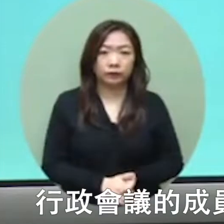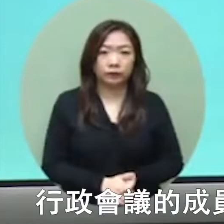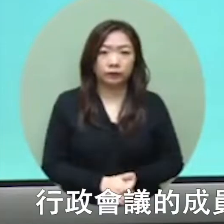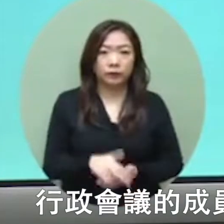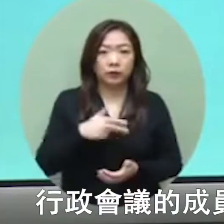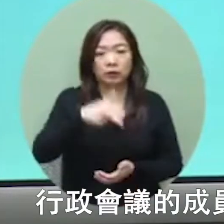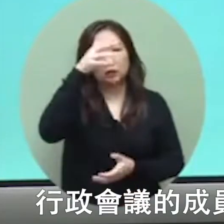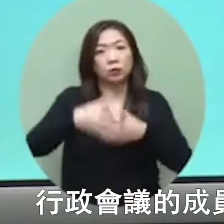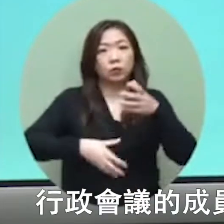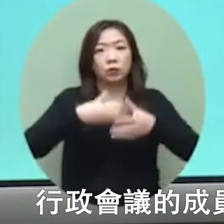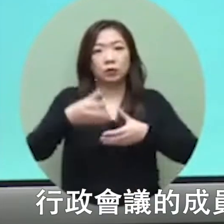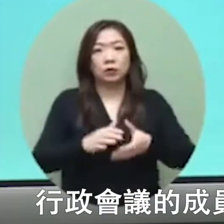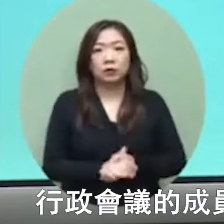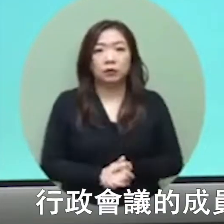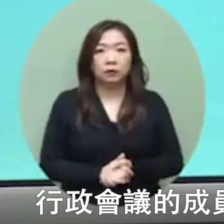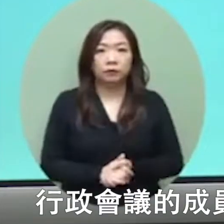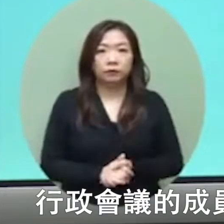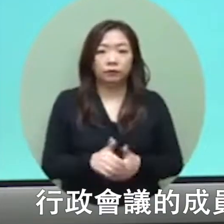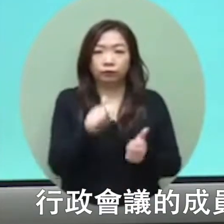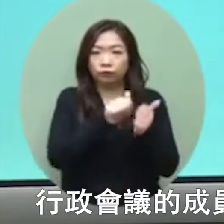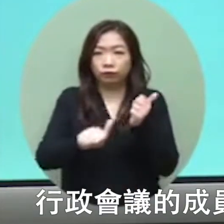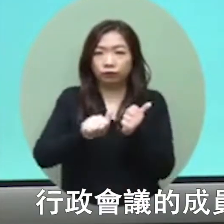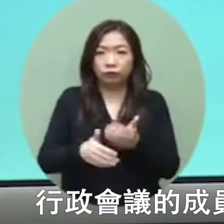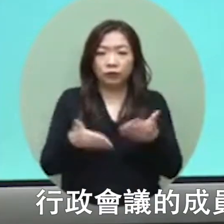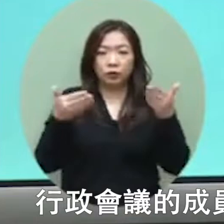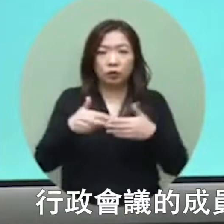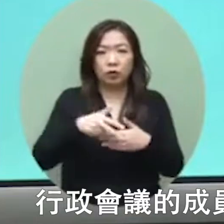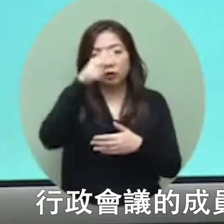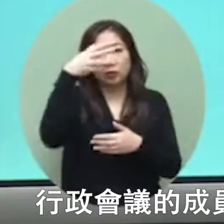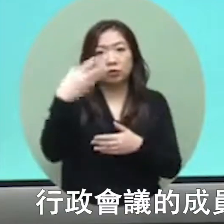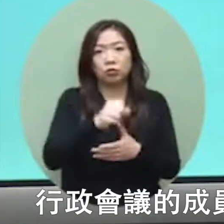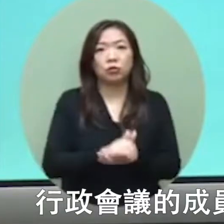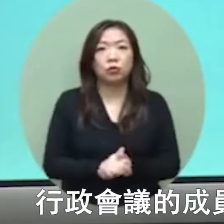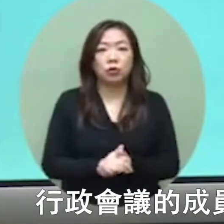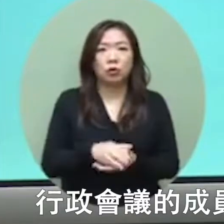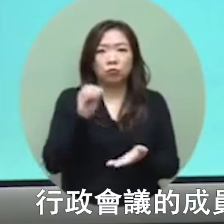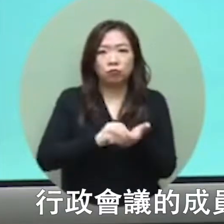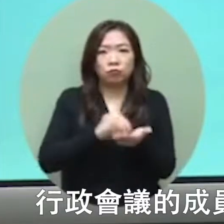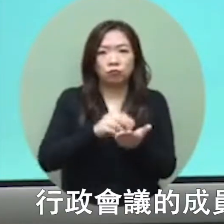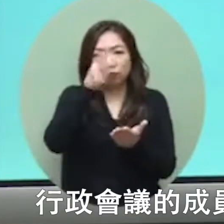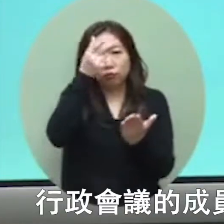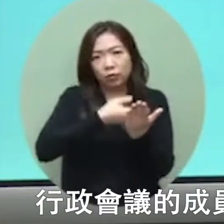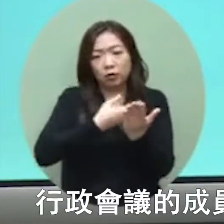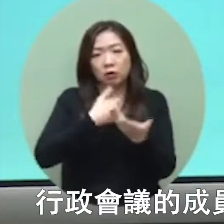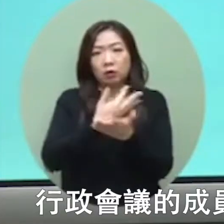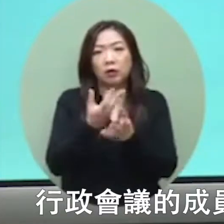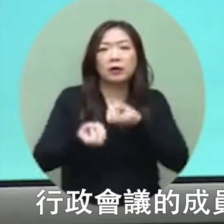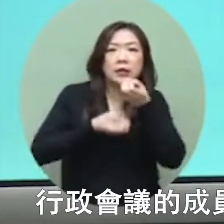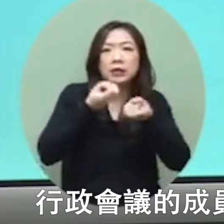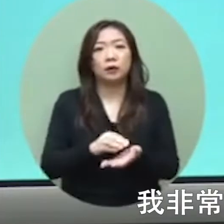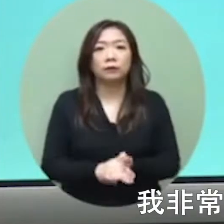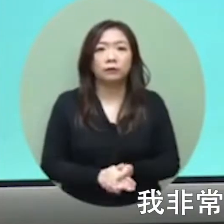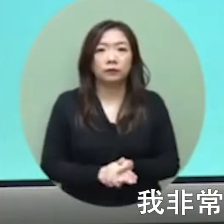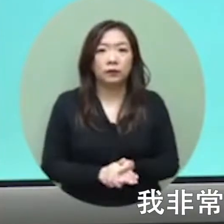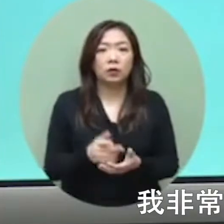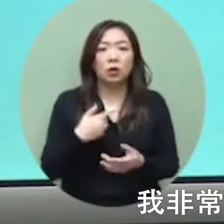行政會議的成員是對行政長官作出決策的時候提供意見的，